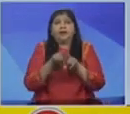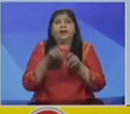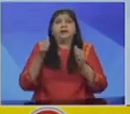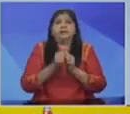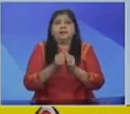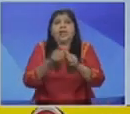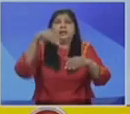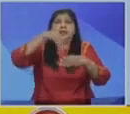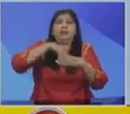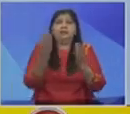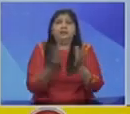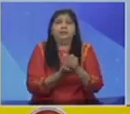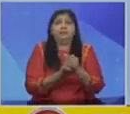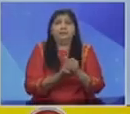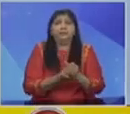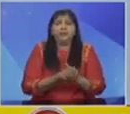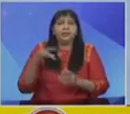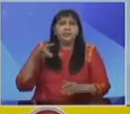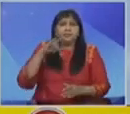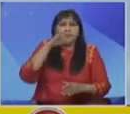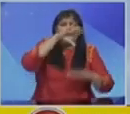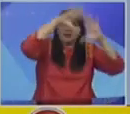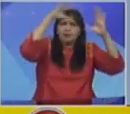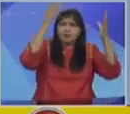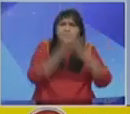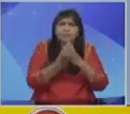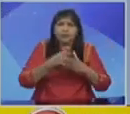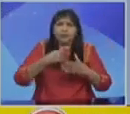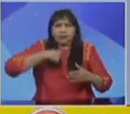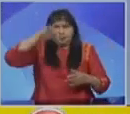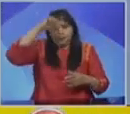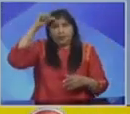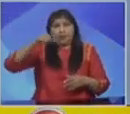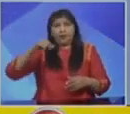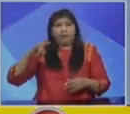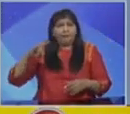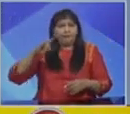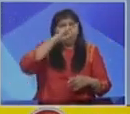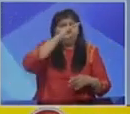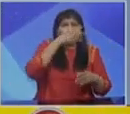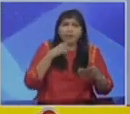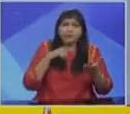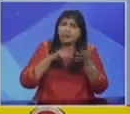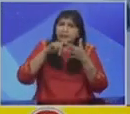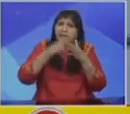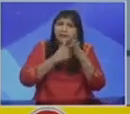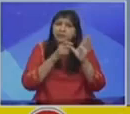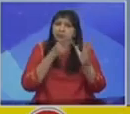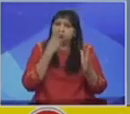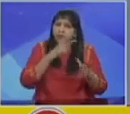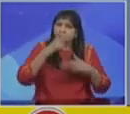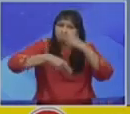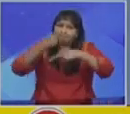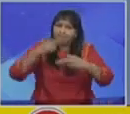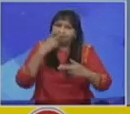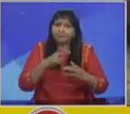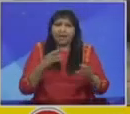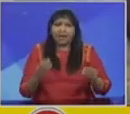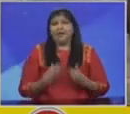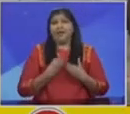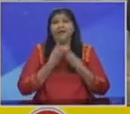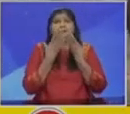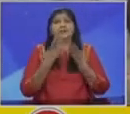है। जब आसमान में हम अपने देश में बने फाइटर प्लेन तेजस को कलाबाजियां खाते देखते